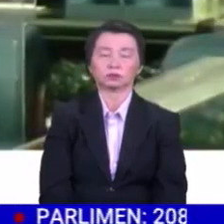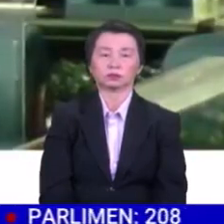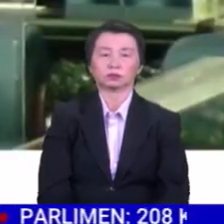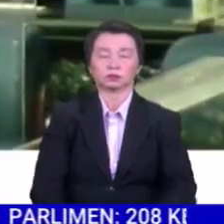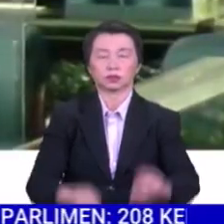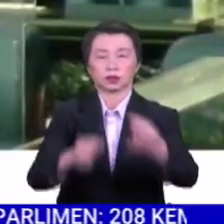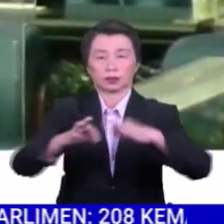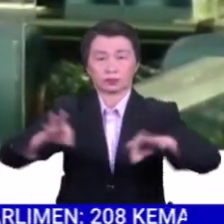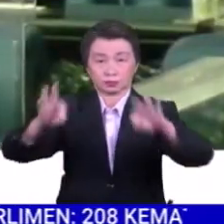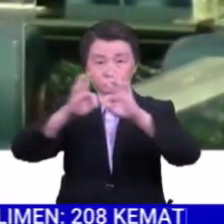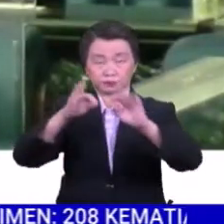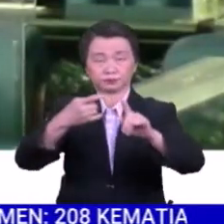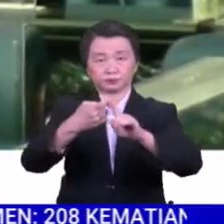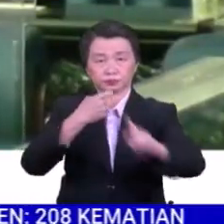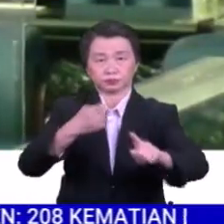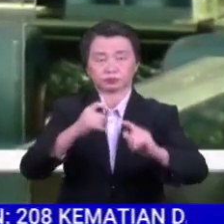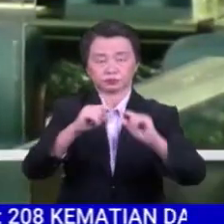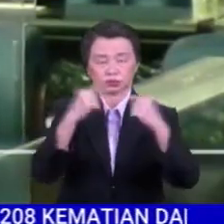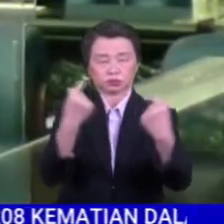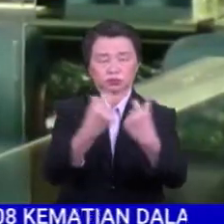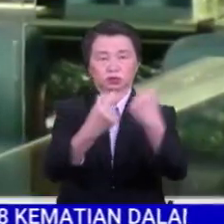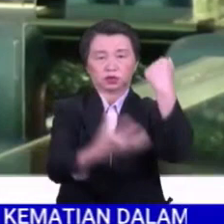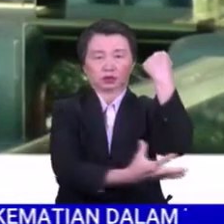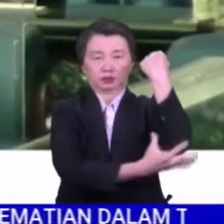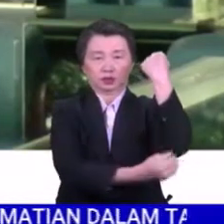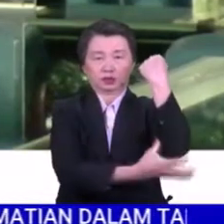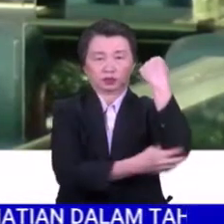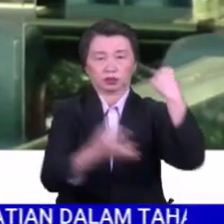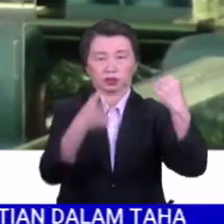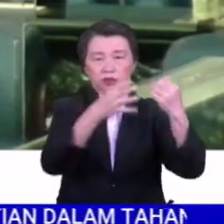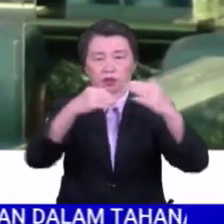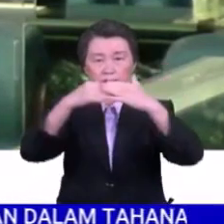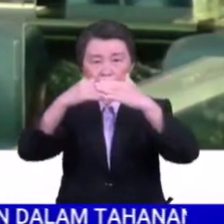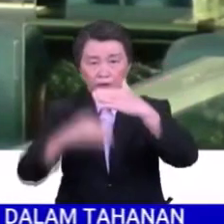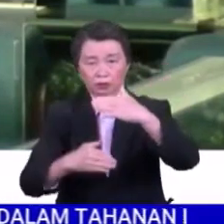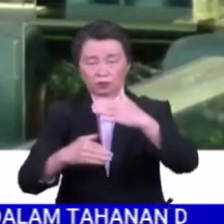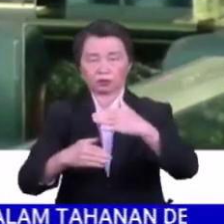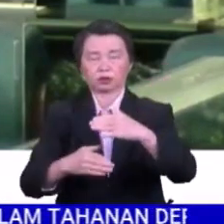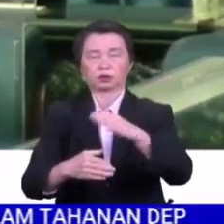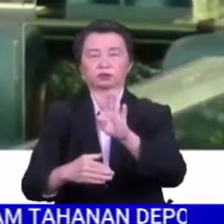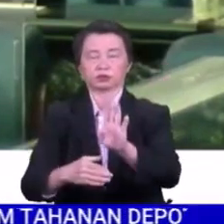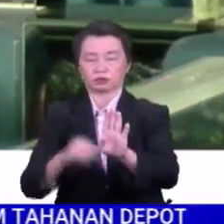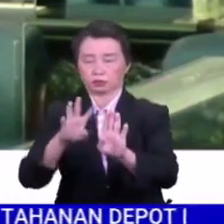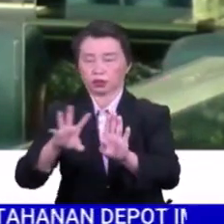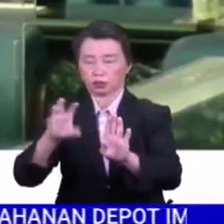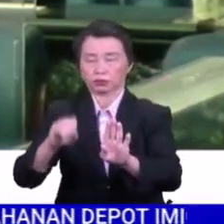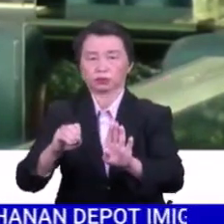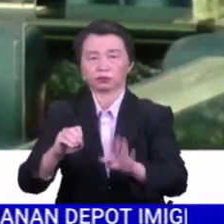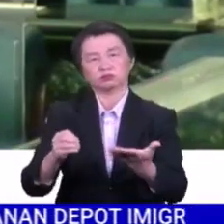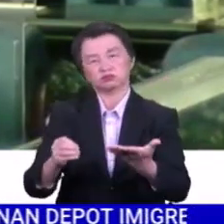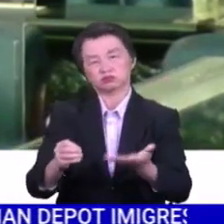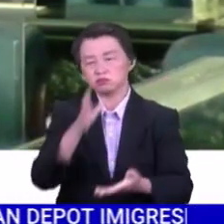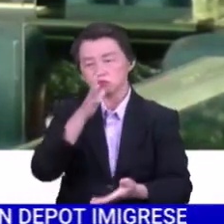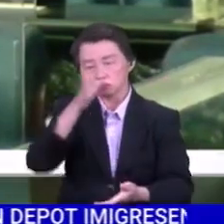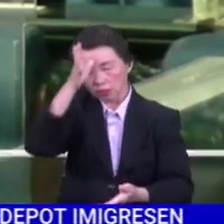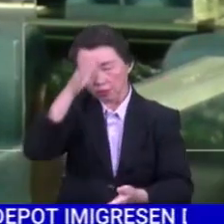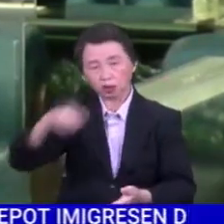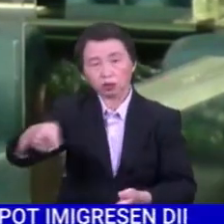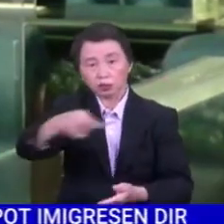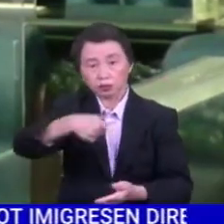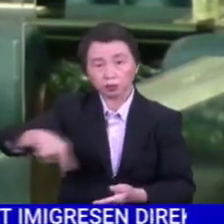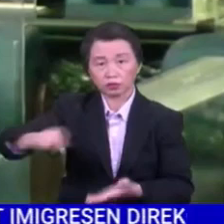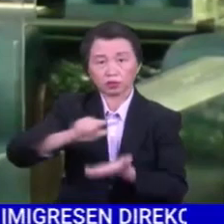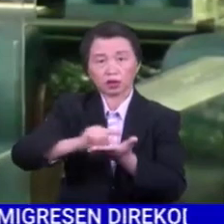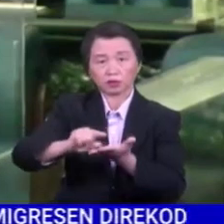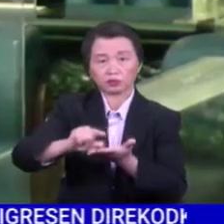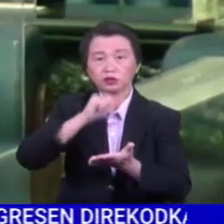Terutama daripada golongan yang miskin dan juga di bawah kumpulan B40 yang pendapatan ibu bapanya